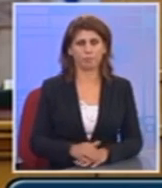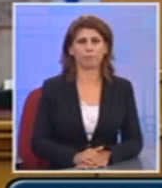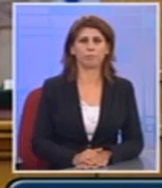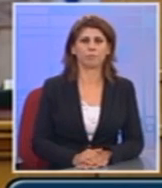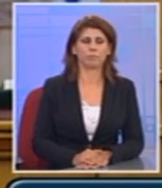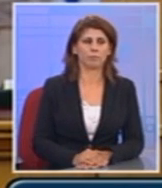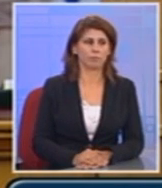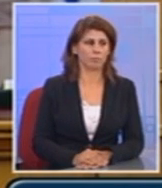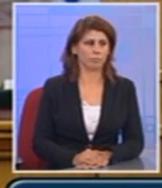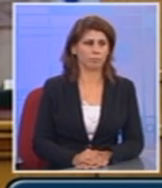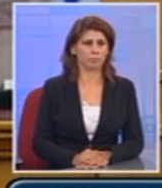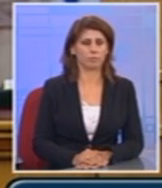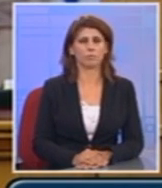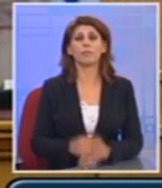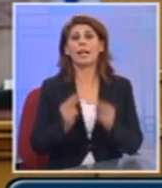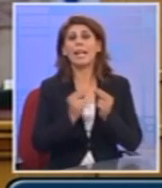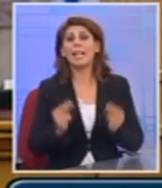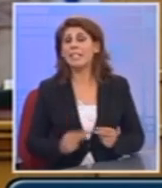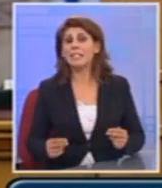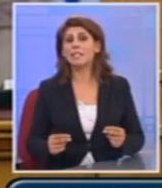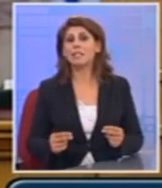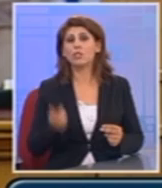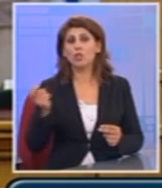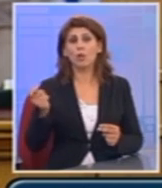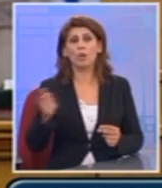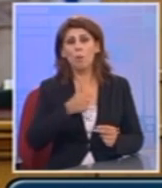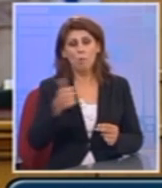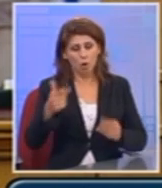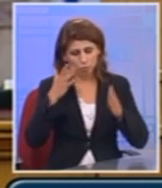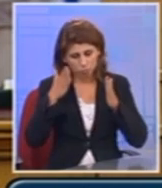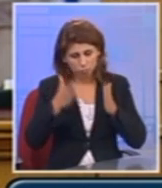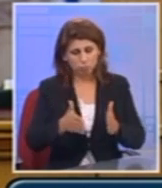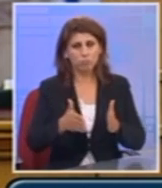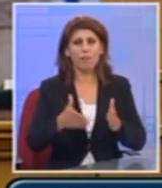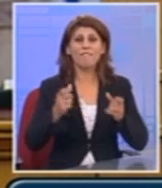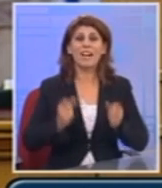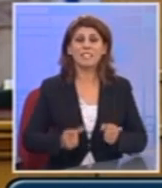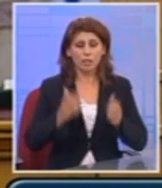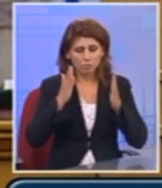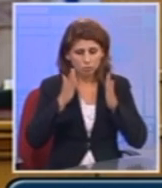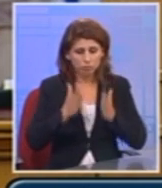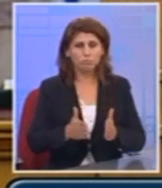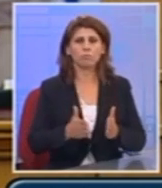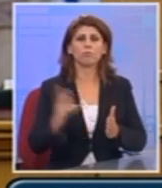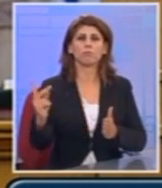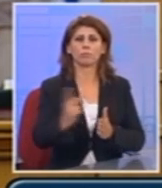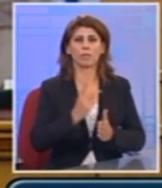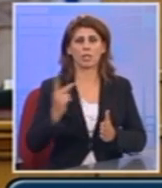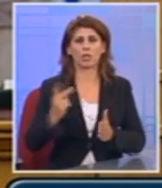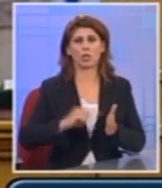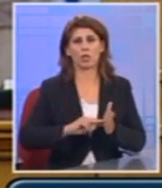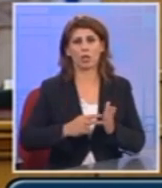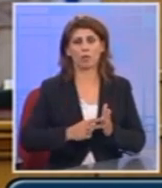λύση είναι μόνο εάν εστιαστούμε βασικά και στο κοινωνικό και στο